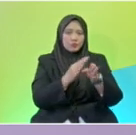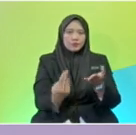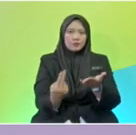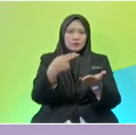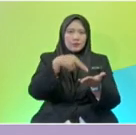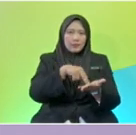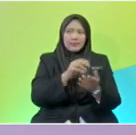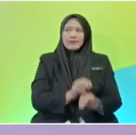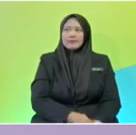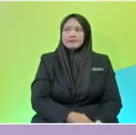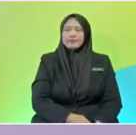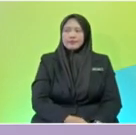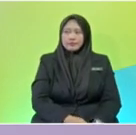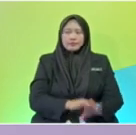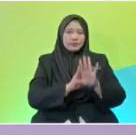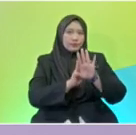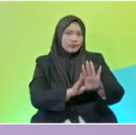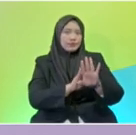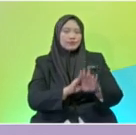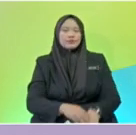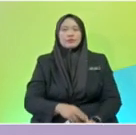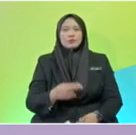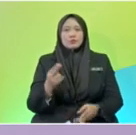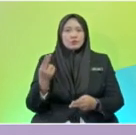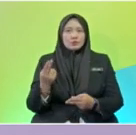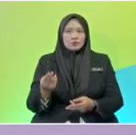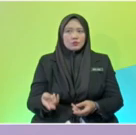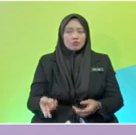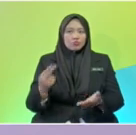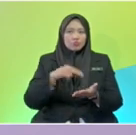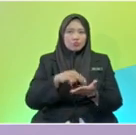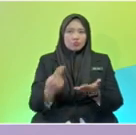kita tolak sebab tadi mulai kita ada 10